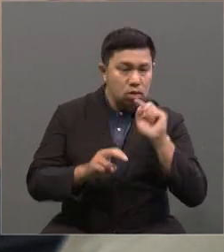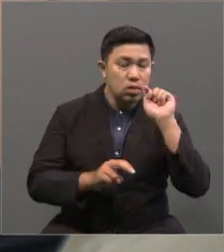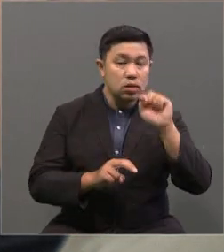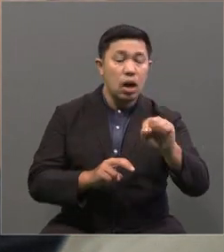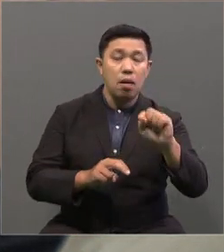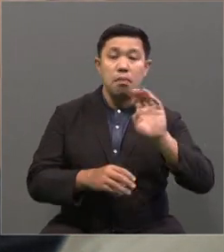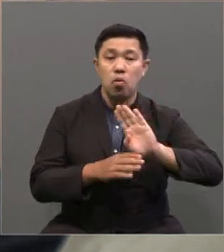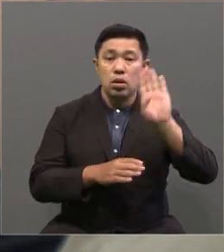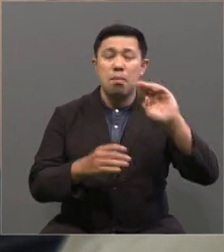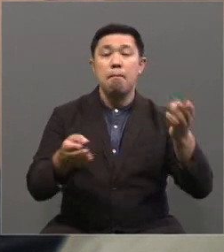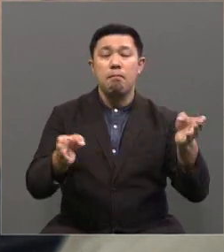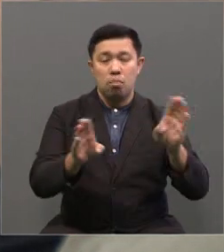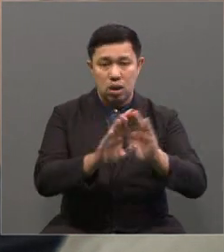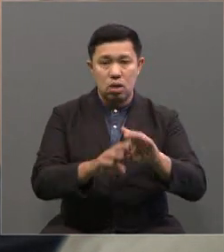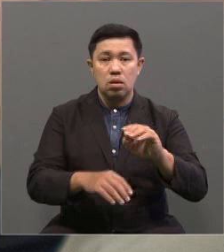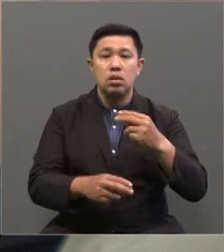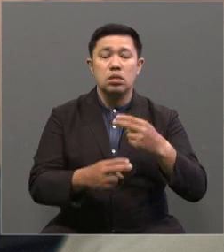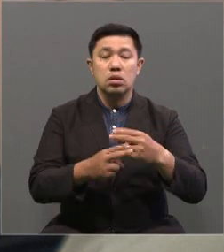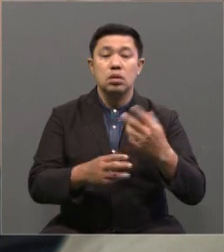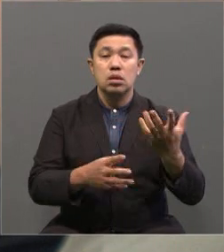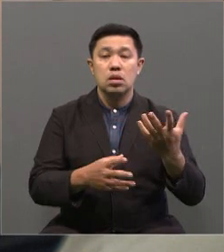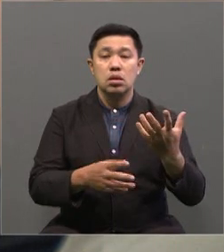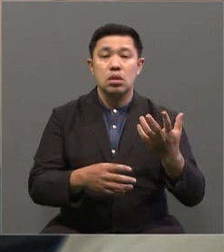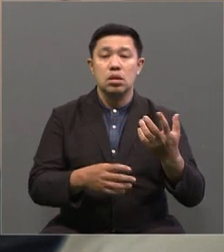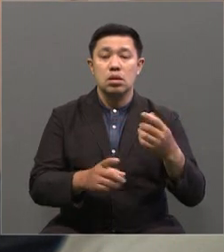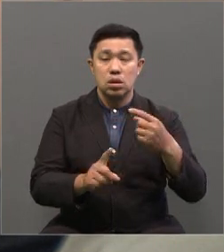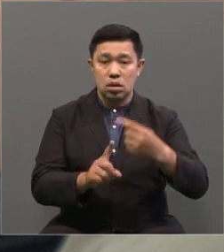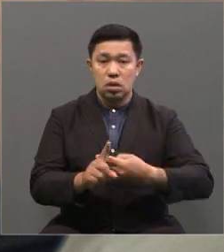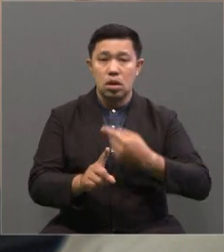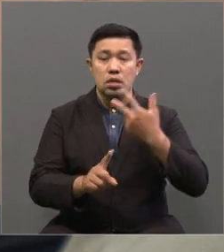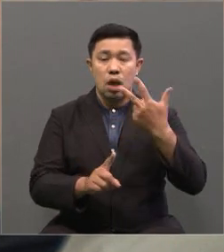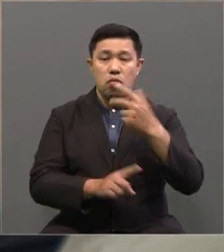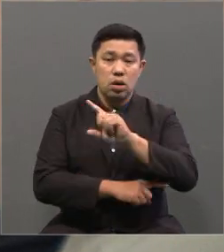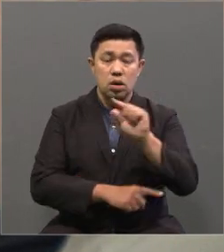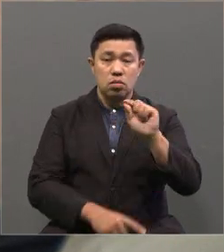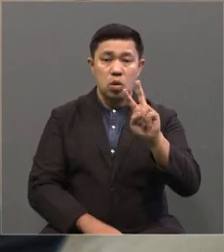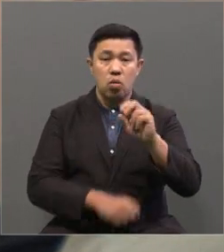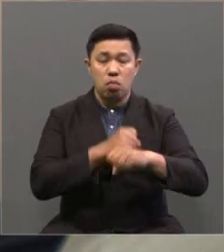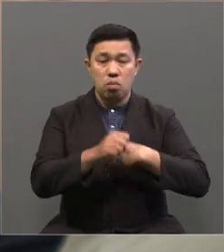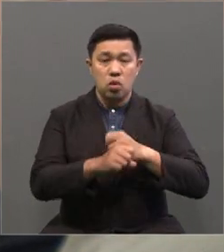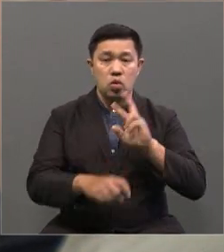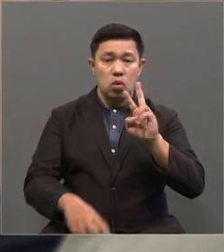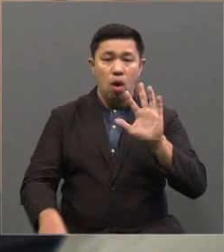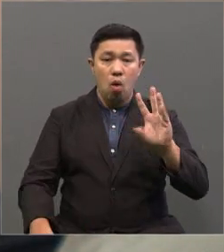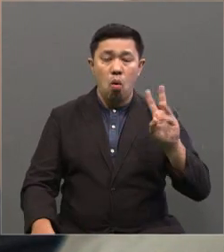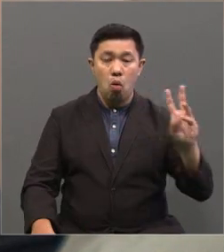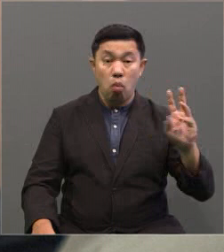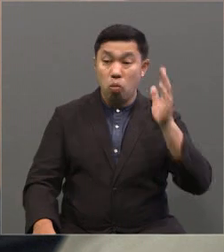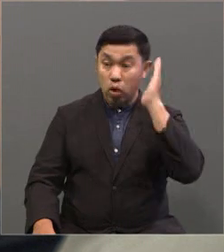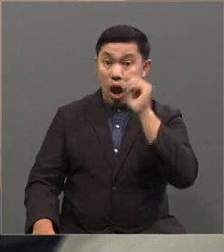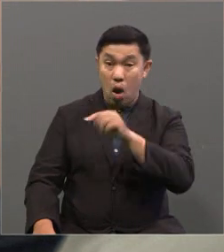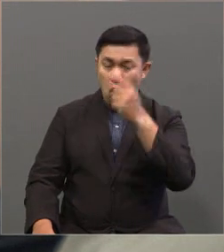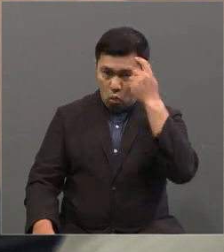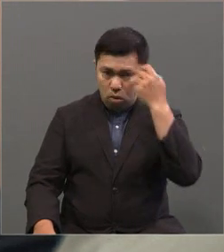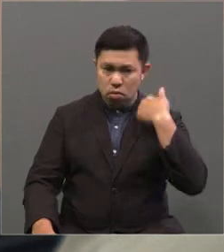ริษัท Happy Trip นะครับในที่สุดเมื่อวันที่22มีนาคม2566นะครับแล้วเราก็ทราบว่านายสุขสรรค์เนี่ยมีอี